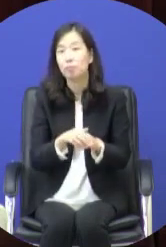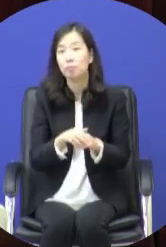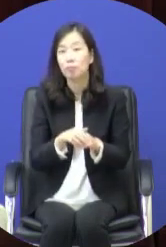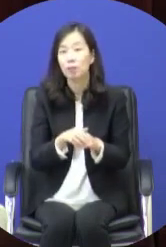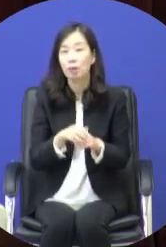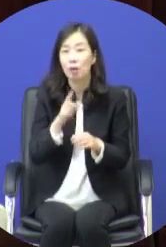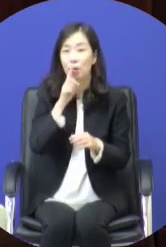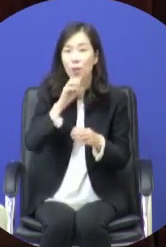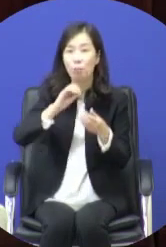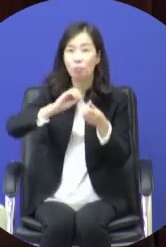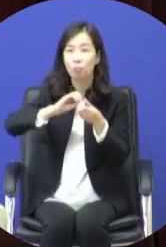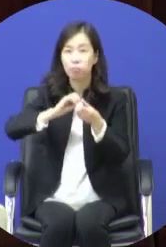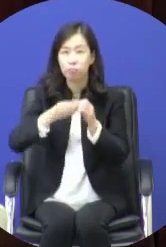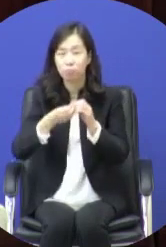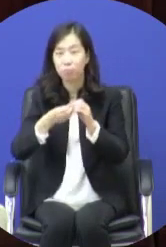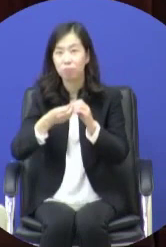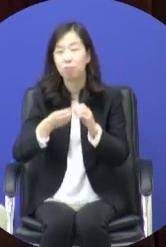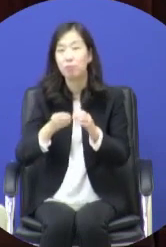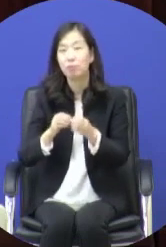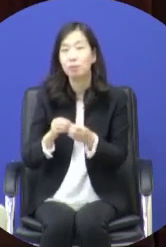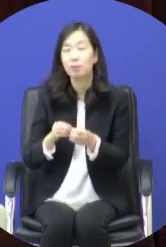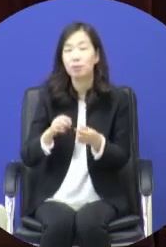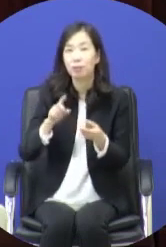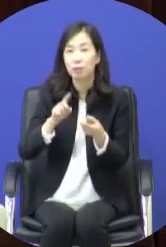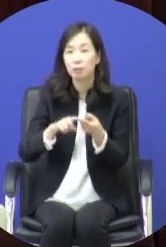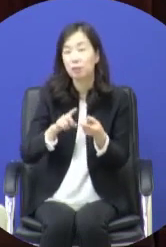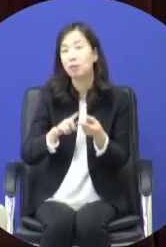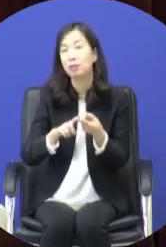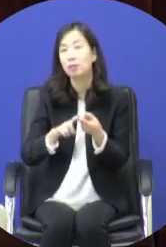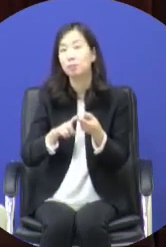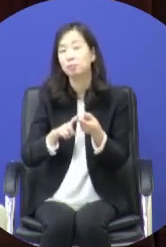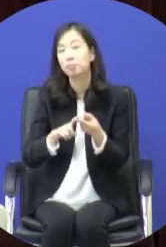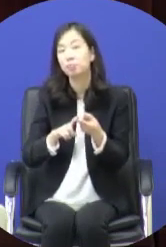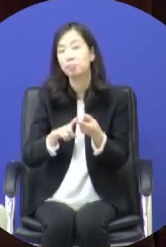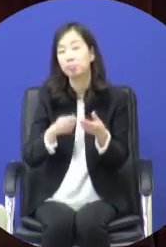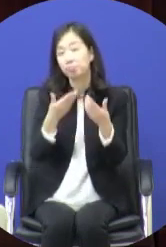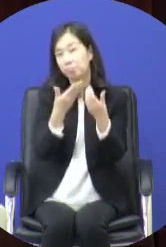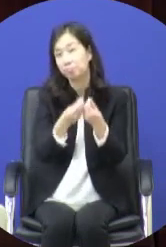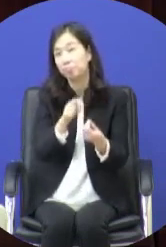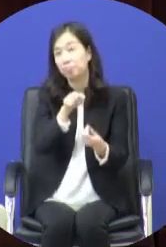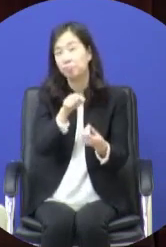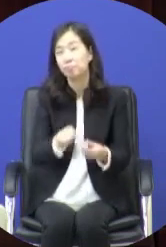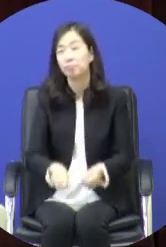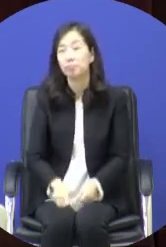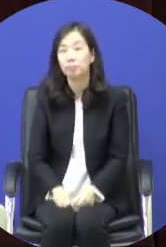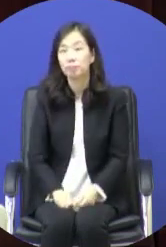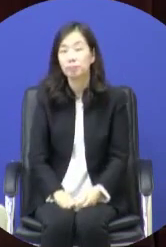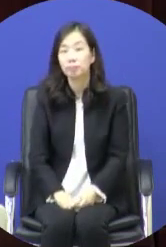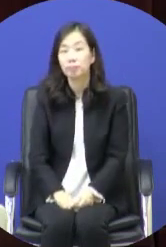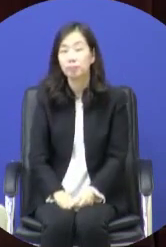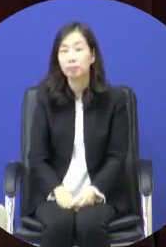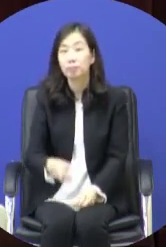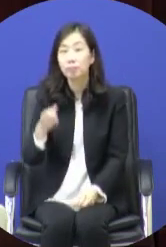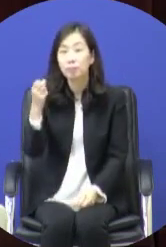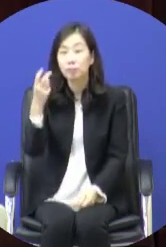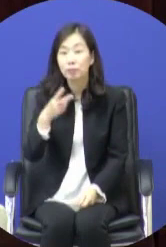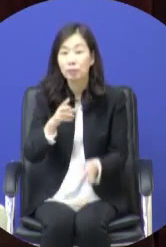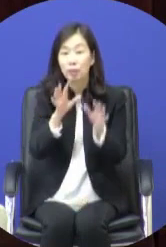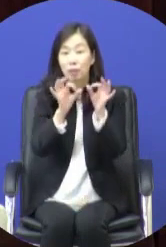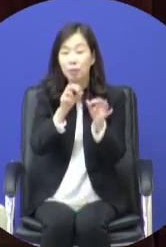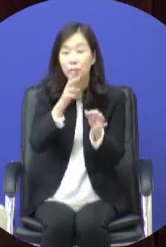논리와 언어적 희롱으로 본질을 비껴가려 했던 사례라 할 것입니다. 또한